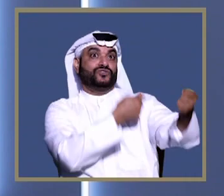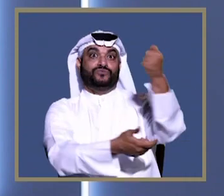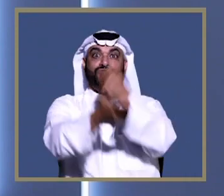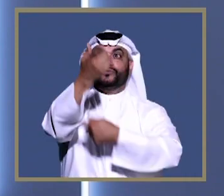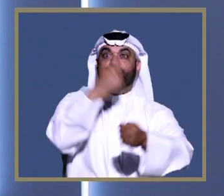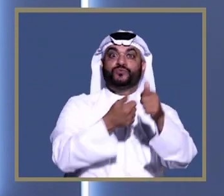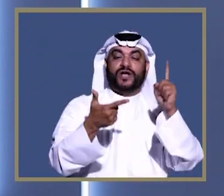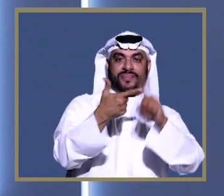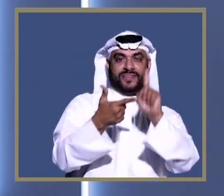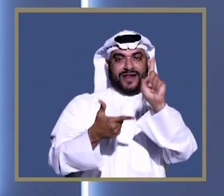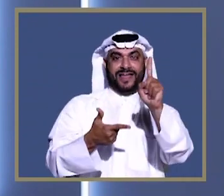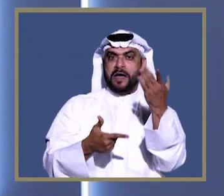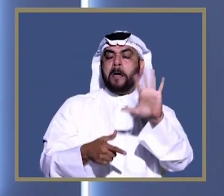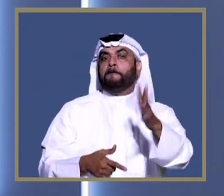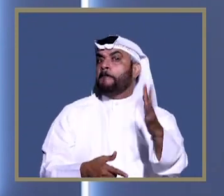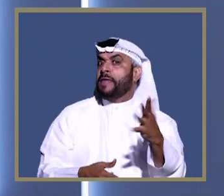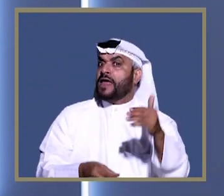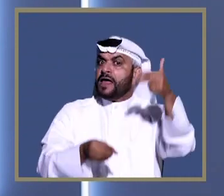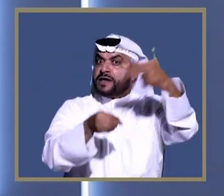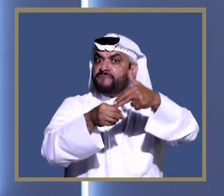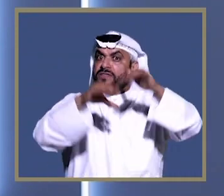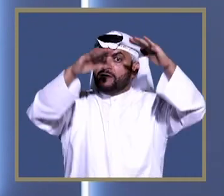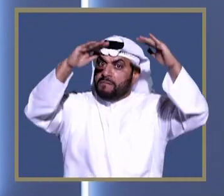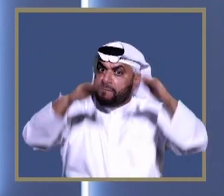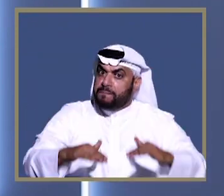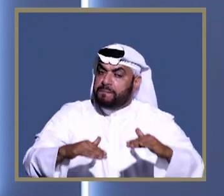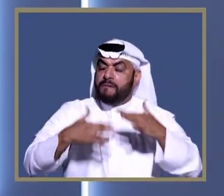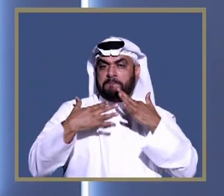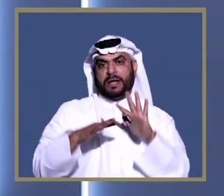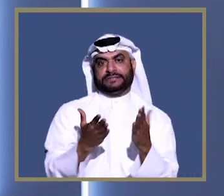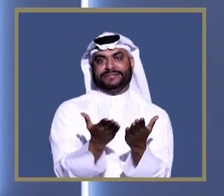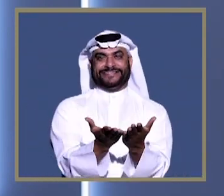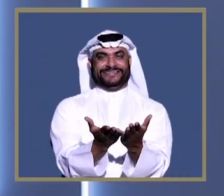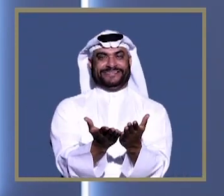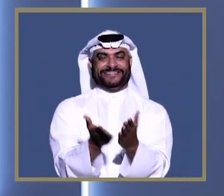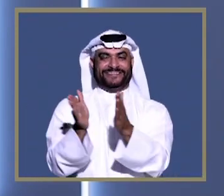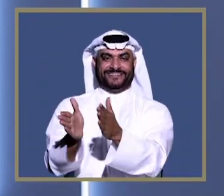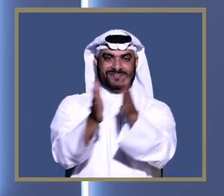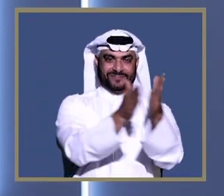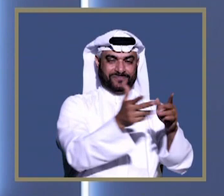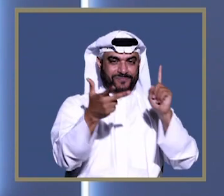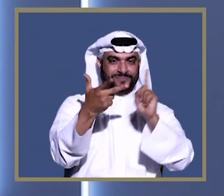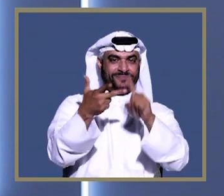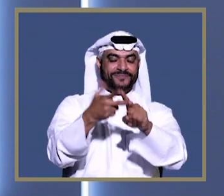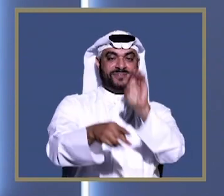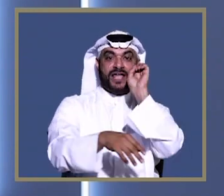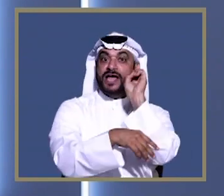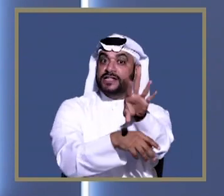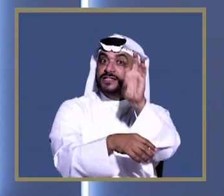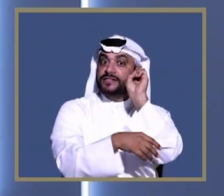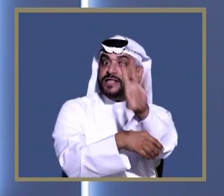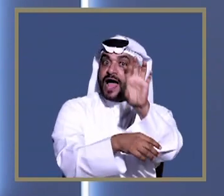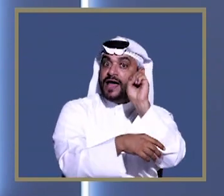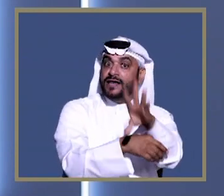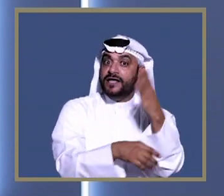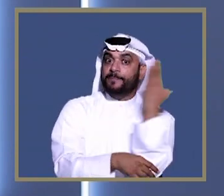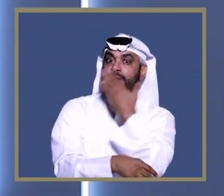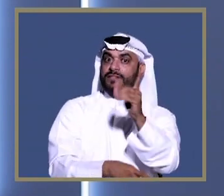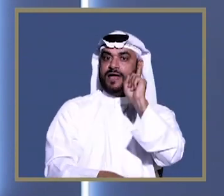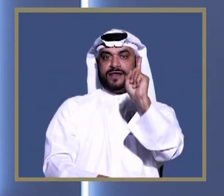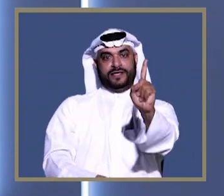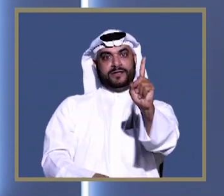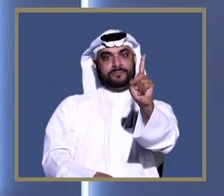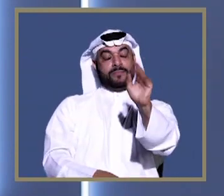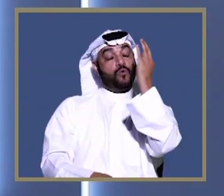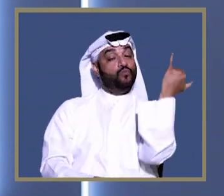في سعره بدأ تهديد المواطنين في لقمة عيشهم. بالنسبة للتعليم، احنا نتبنى الإصلاح